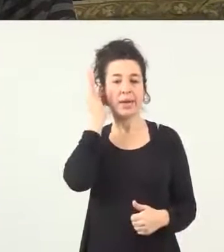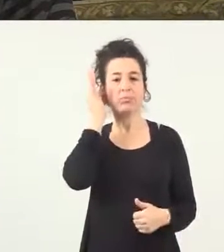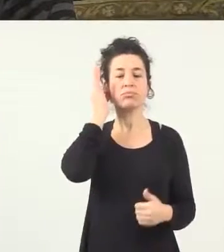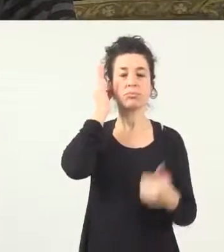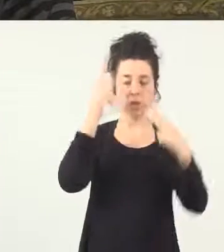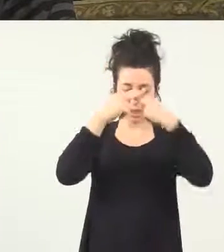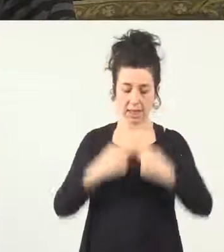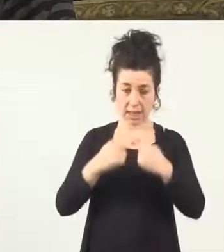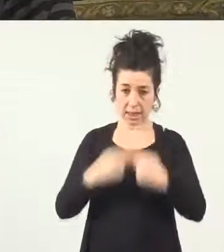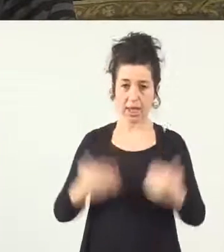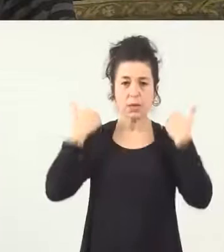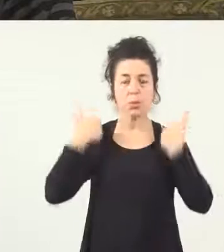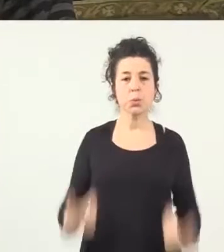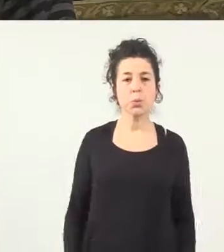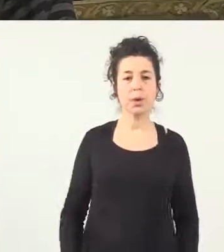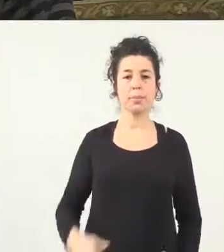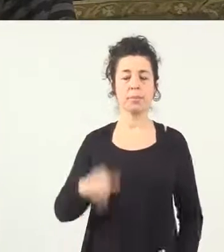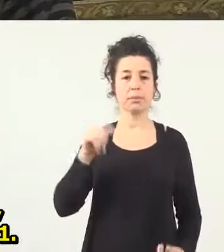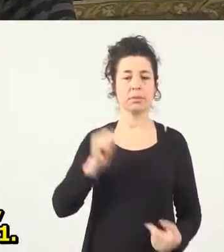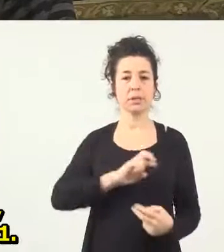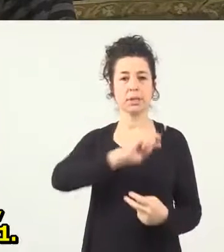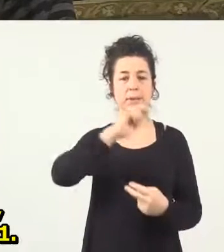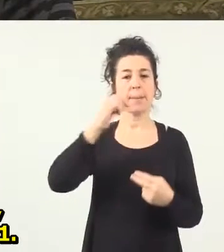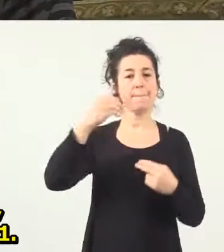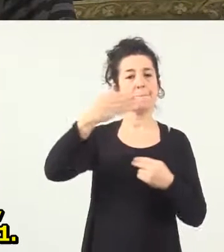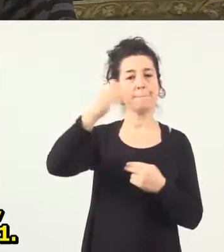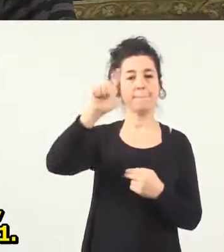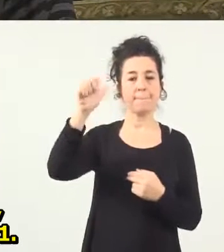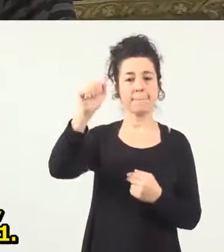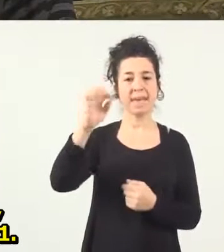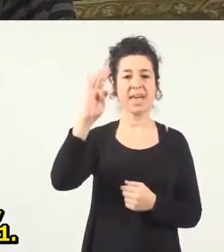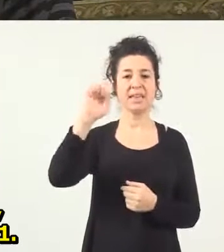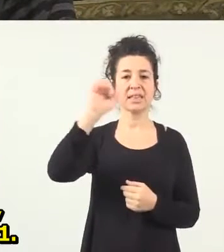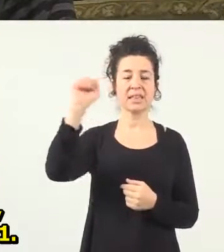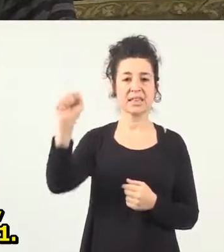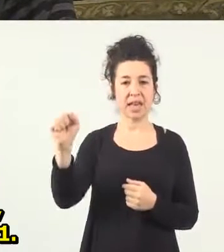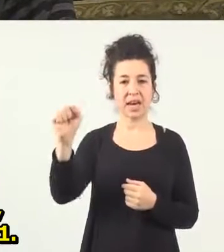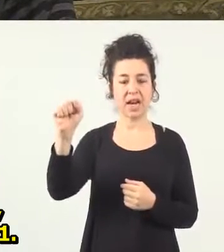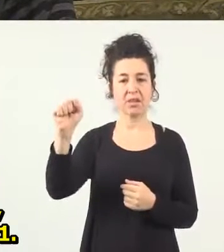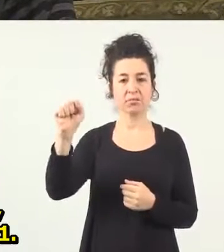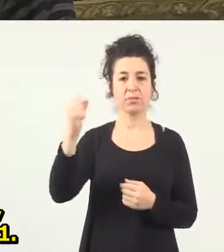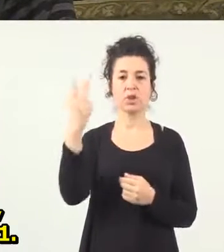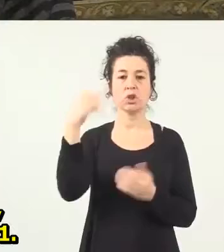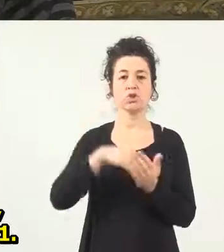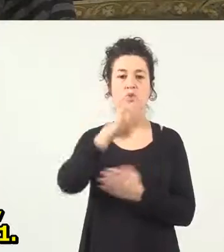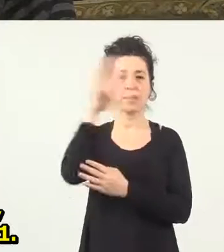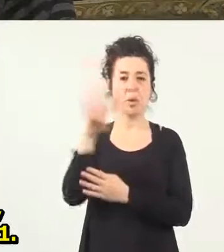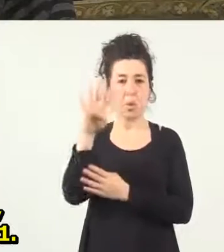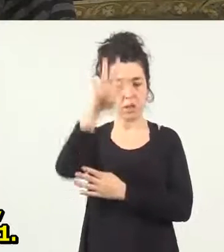Belaterra, 2004an, argitaratuta, eta crítica del pensamiento amoroso, Barcelona, Ediciones